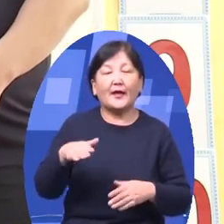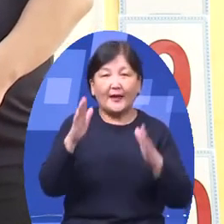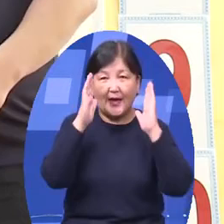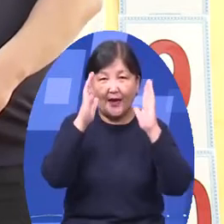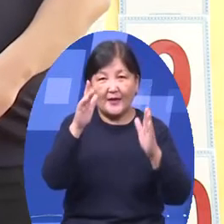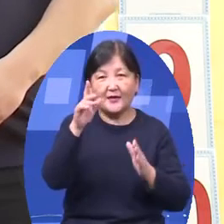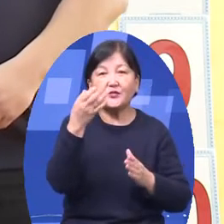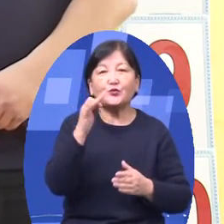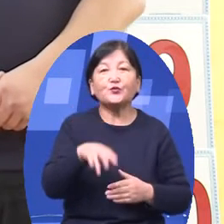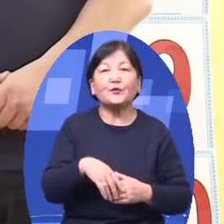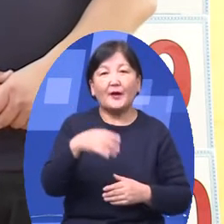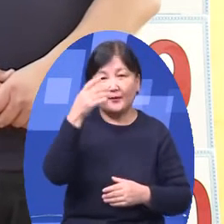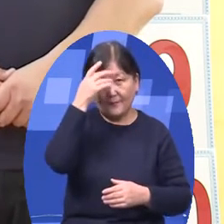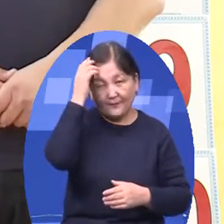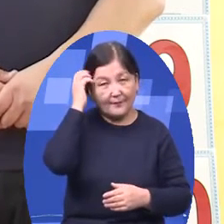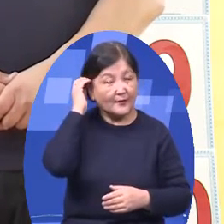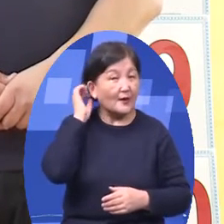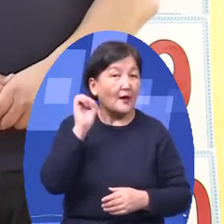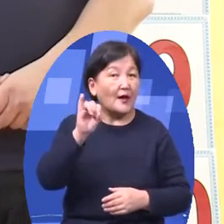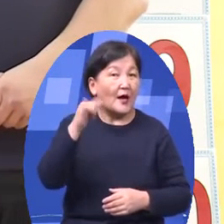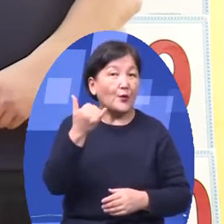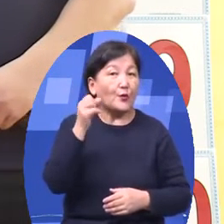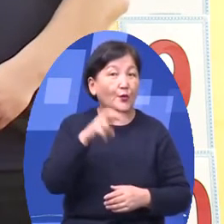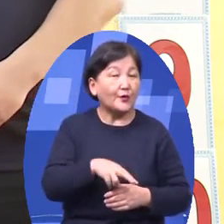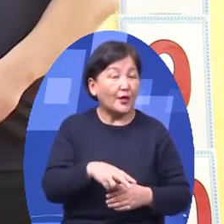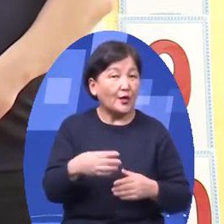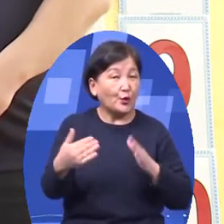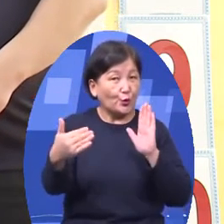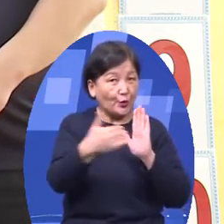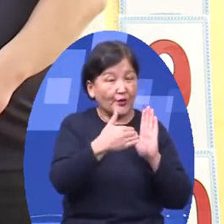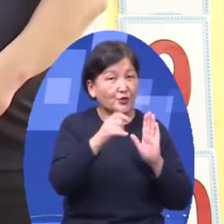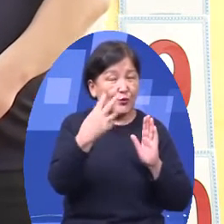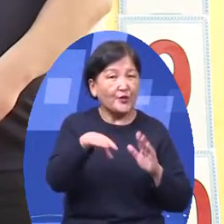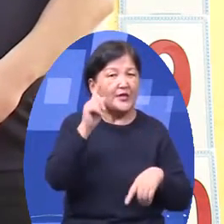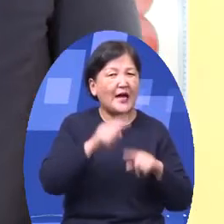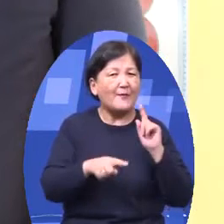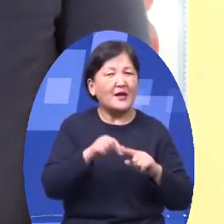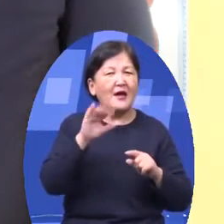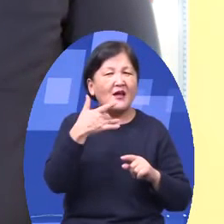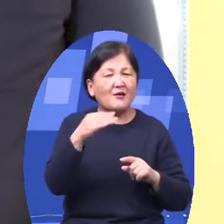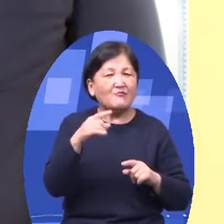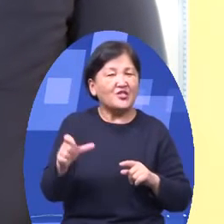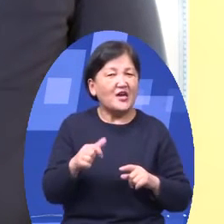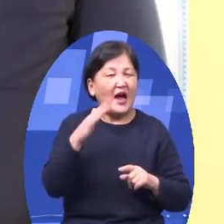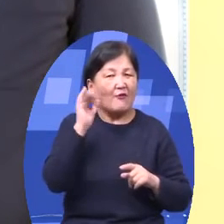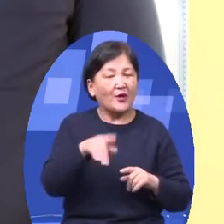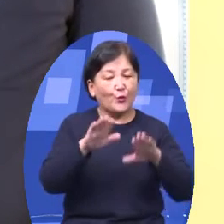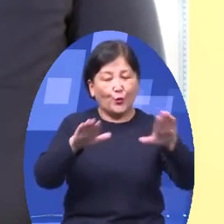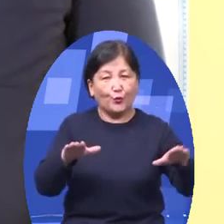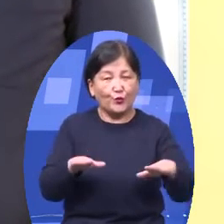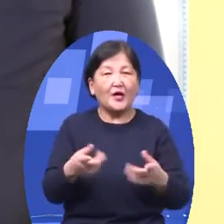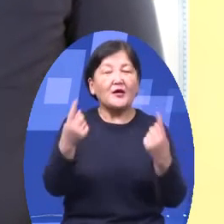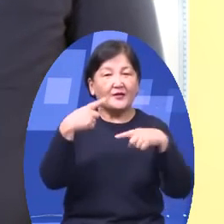Дараагийн анхаарах зүйл маань аюул тулгарсан үед ямар арга хэмжээ авахыг